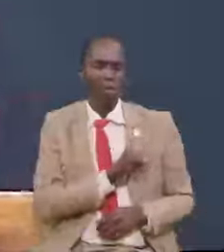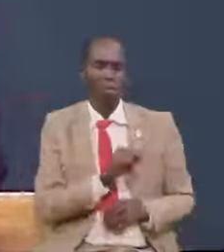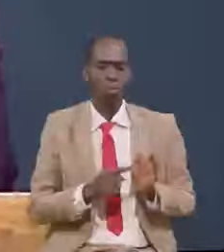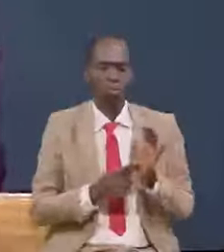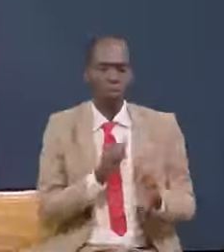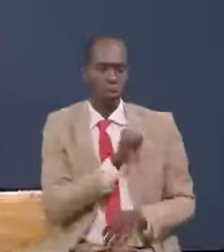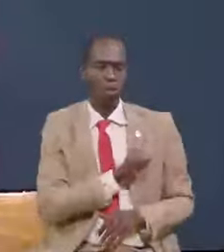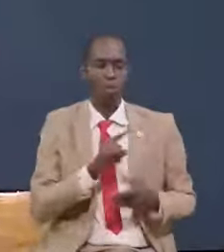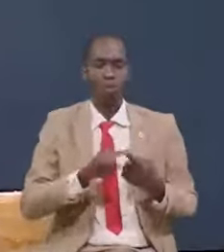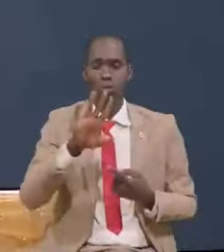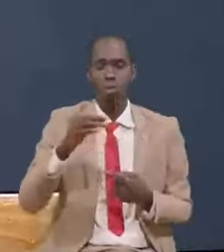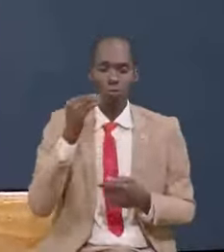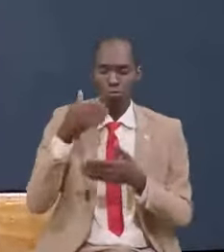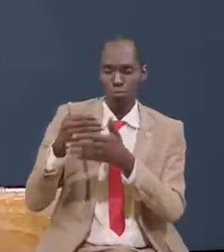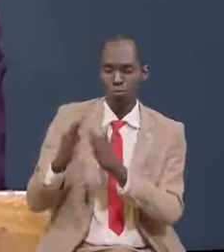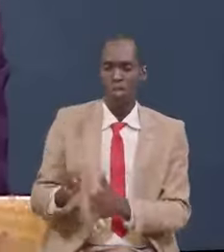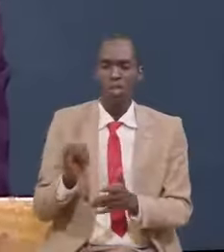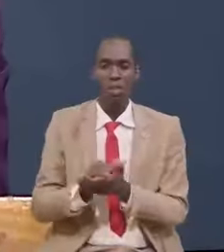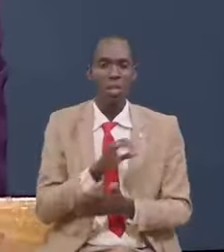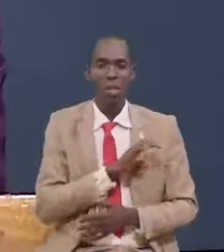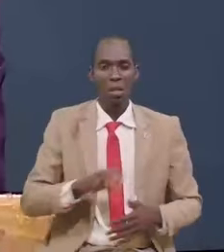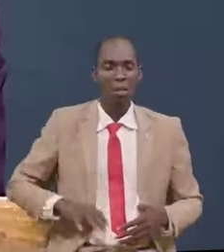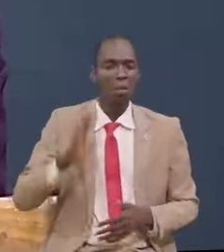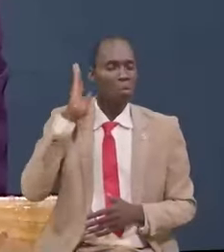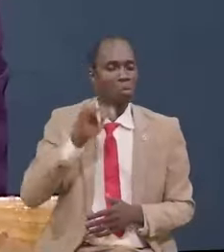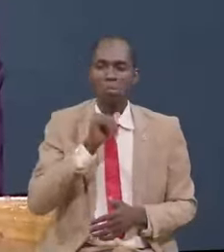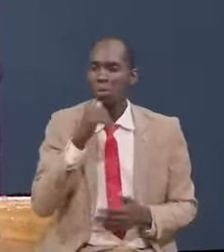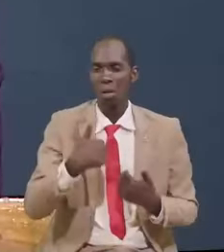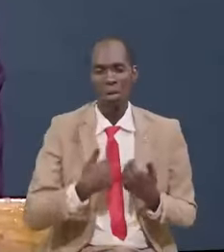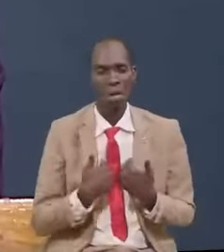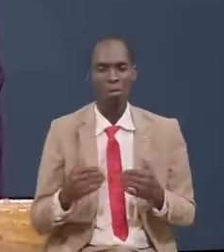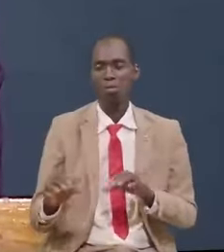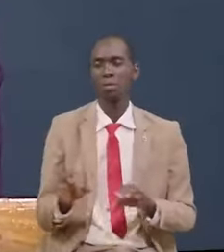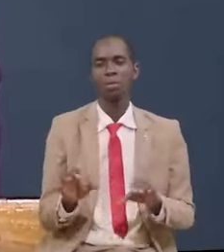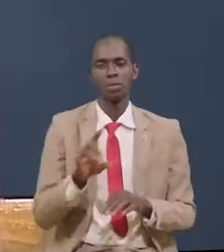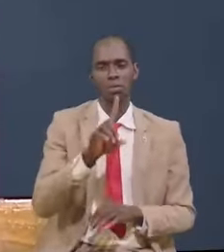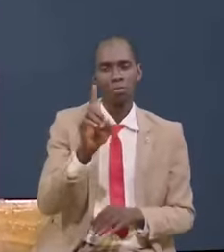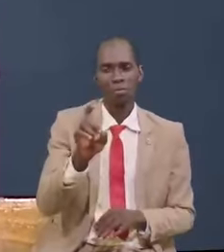Est-ce que tu as jamais eu une attitude envers ton voisin que Christ n'aura jamais?